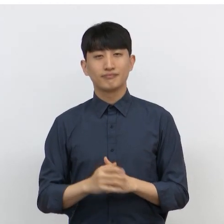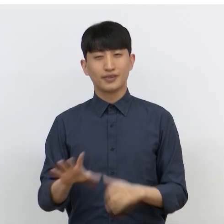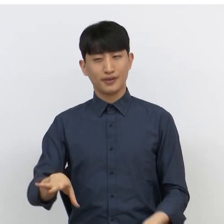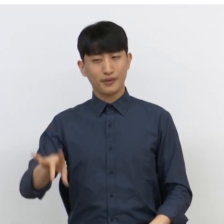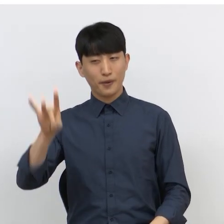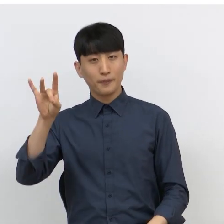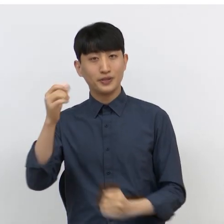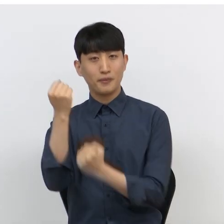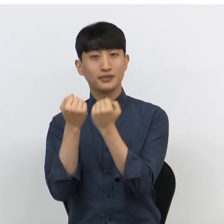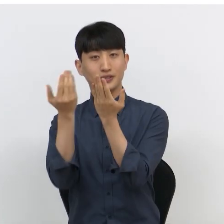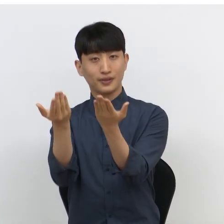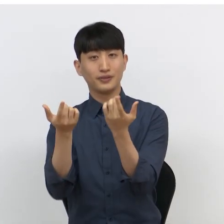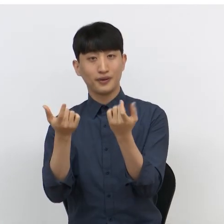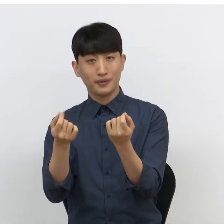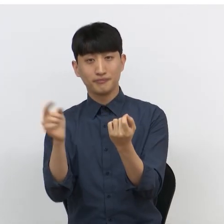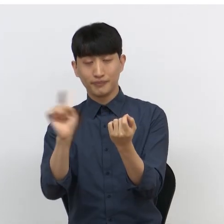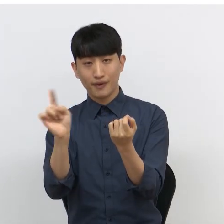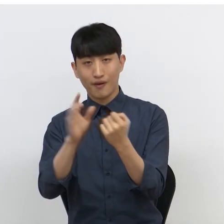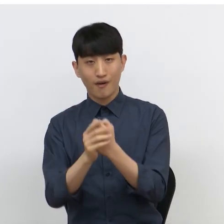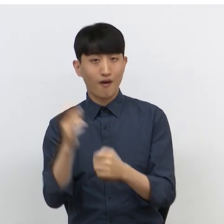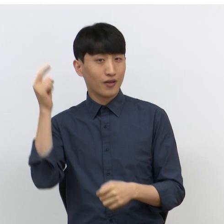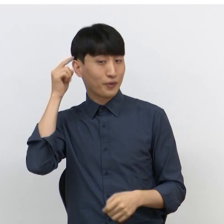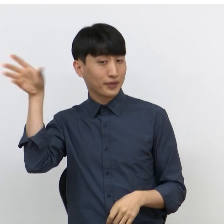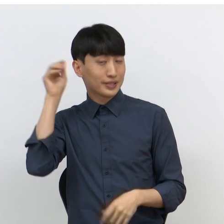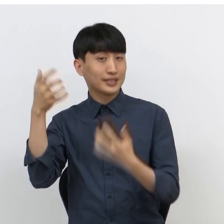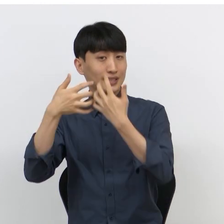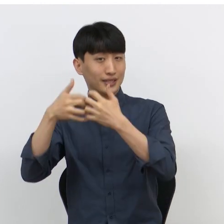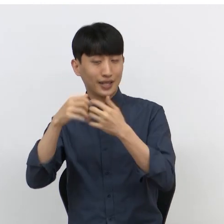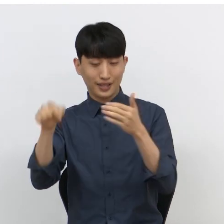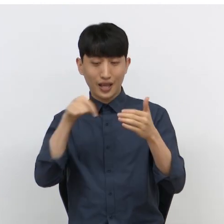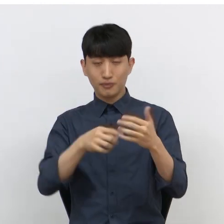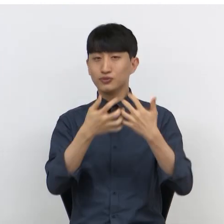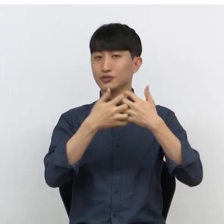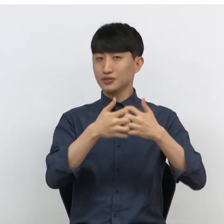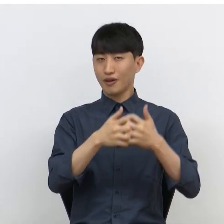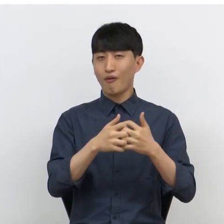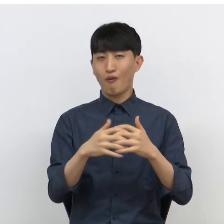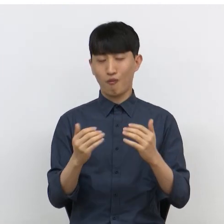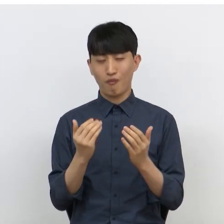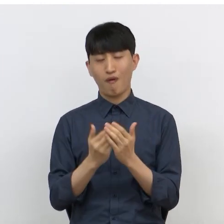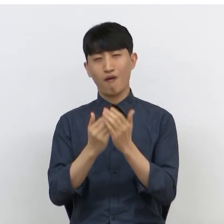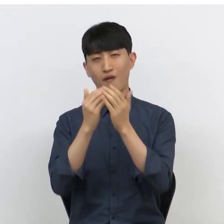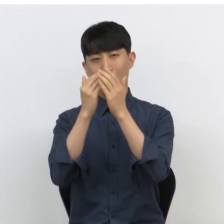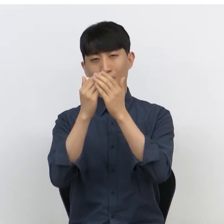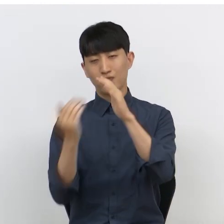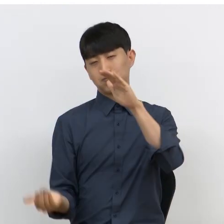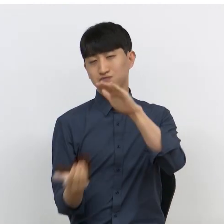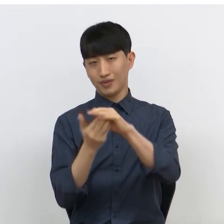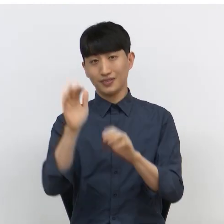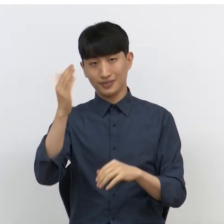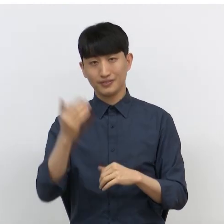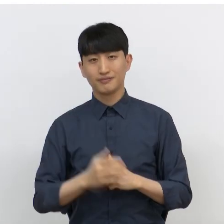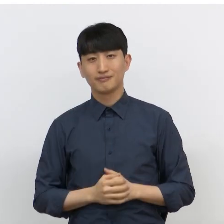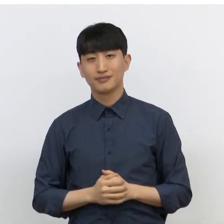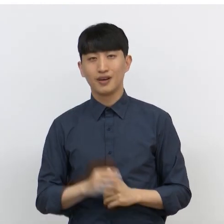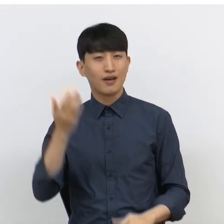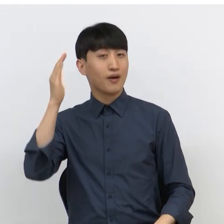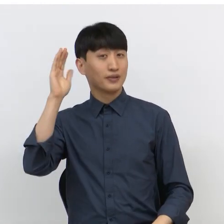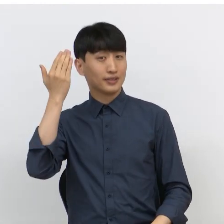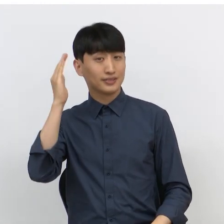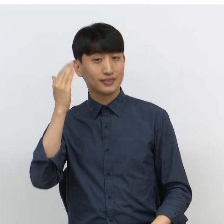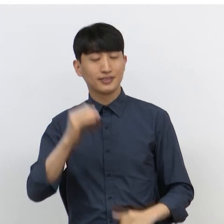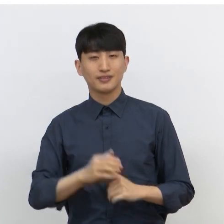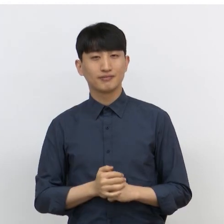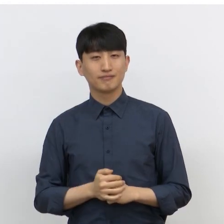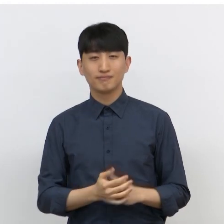초반에 설명한 것처럼 어음 처리기라든지 내부 기계라든지 엄청나게 발달을 했습니다. 최근에 이제